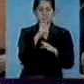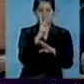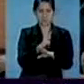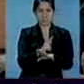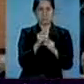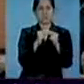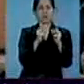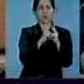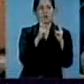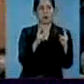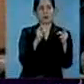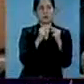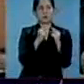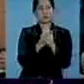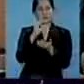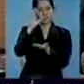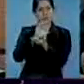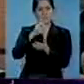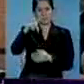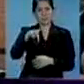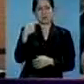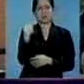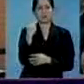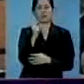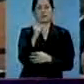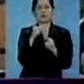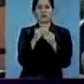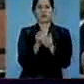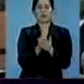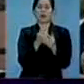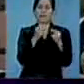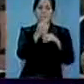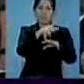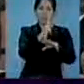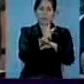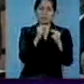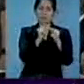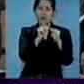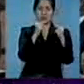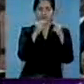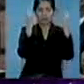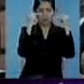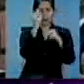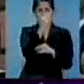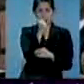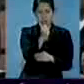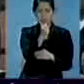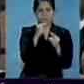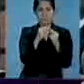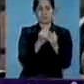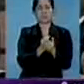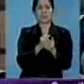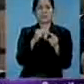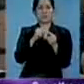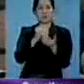มการคดีพิเศษมีนายอภิสิทธิ์เวชชาชีวะเป็นประธานคือกรมสอบสวนคดีพิเศษ